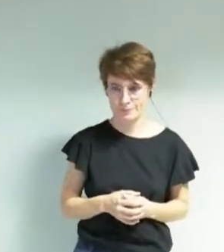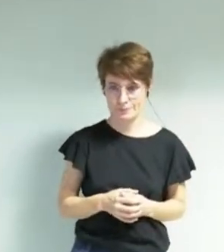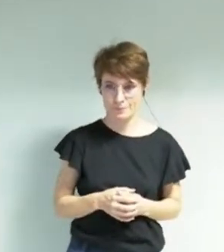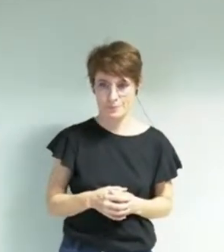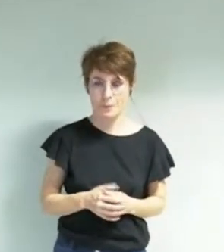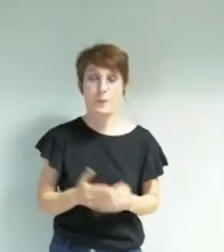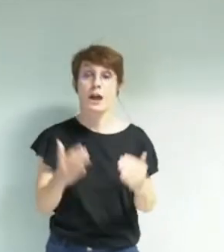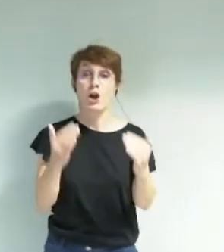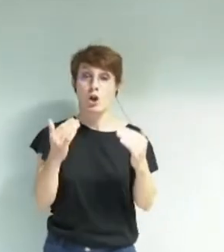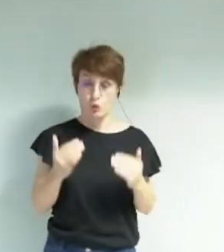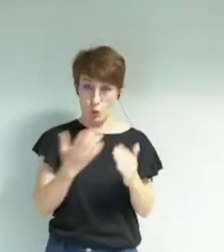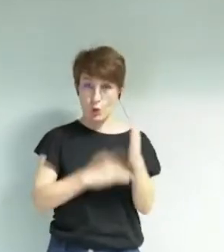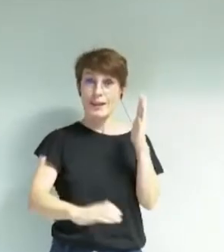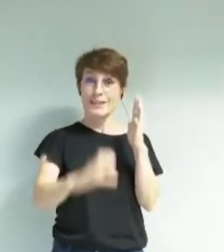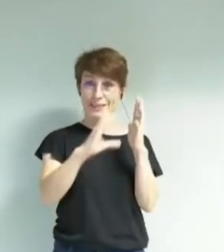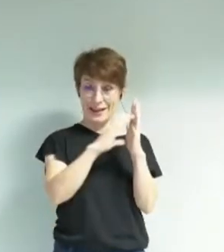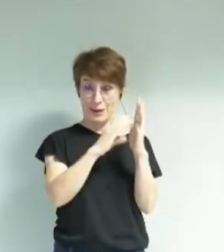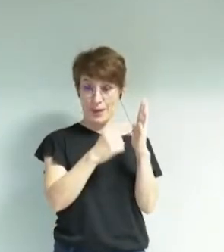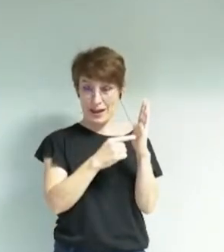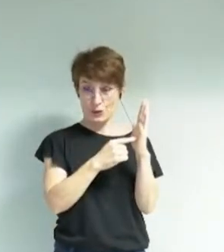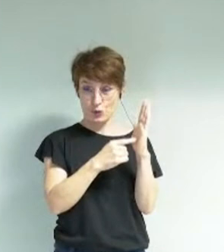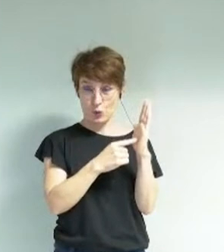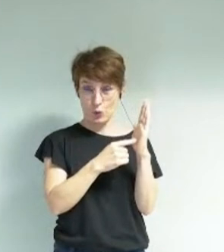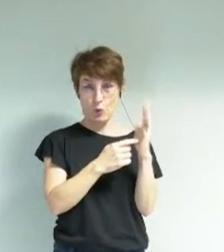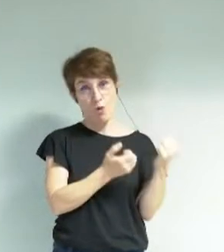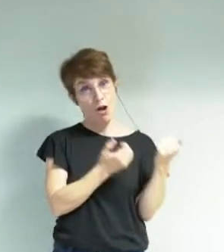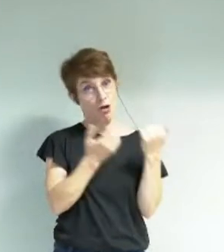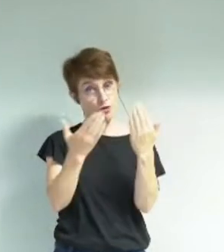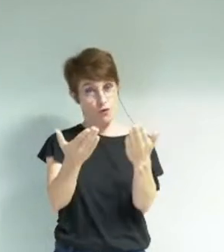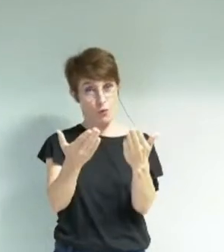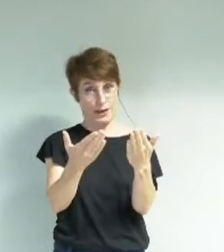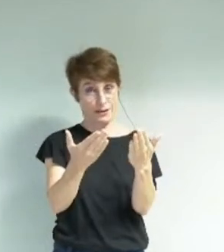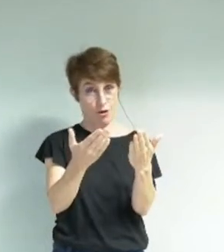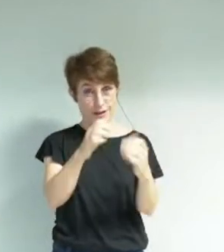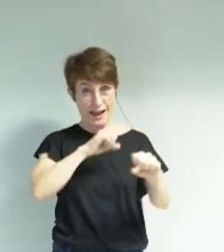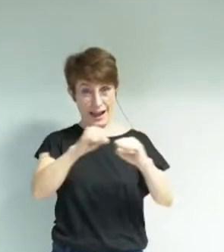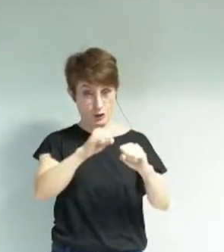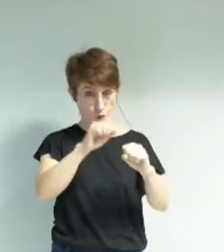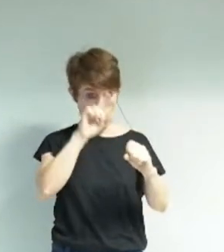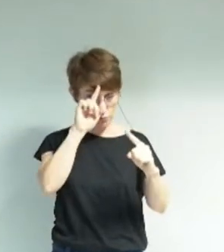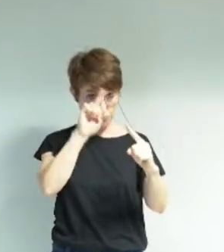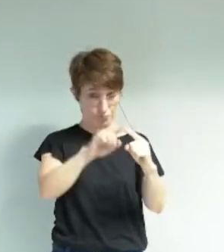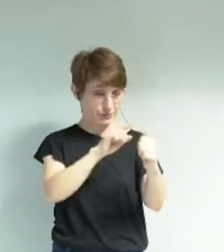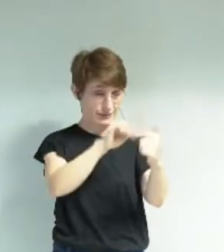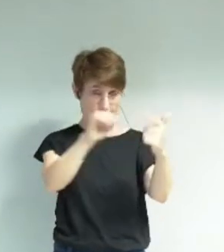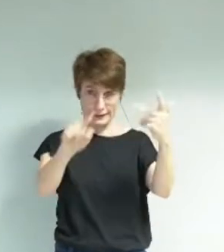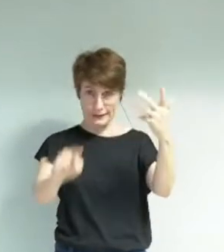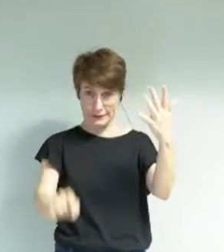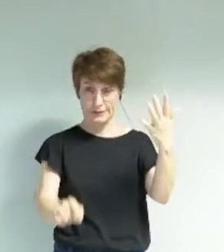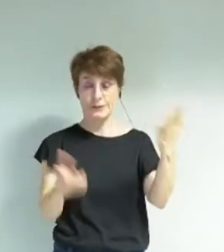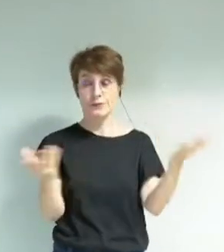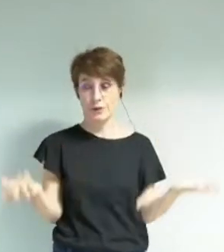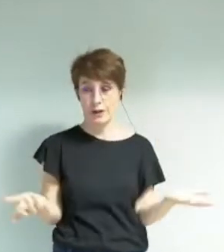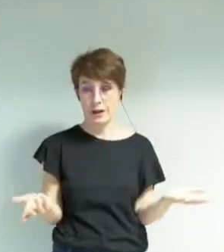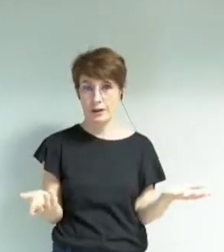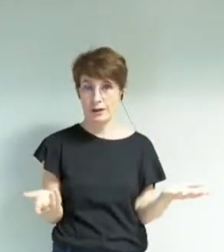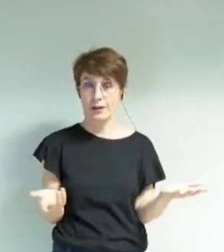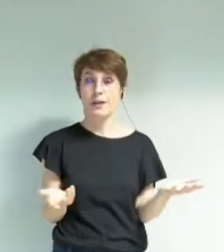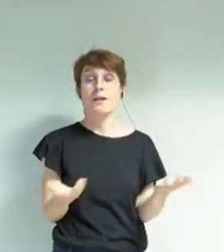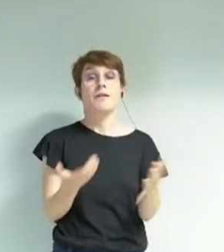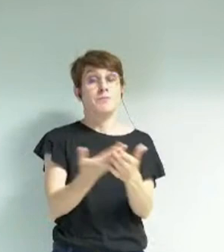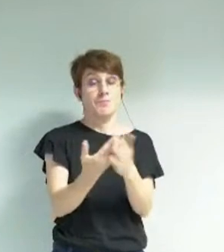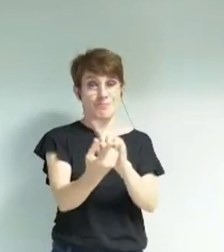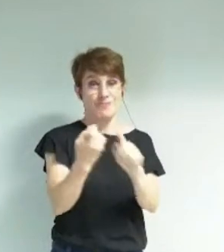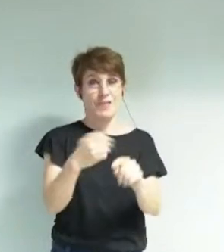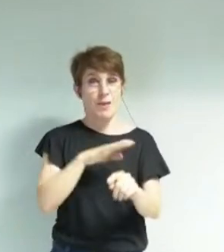Ainsi, par cette délibération cadre, je vous présente les axes, le sens et les actions d'une politique claire et audacieuse portée par l'héritage